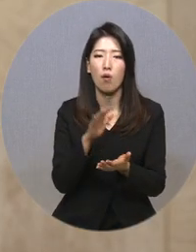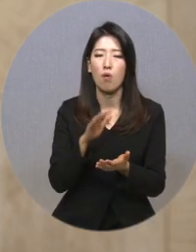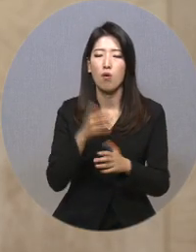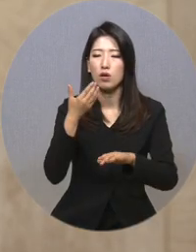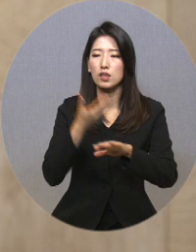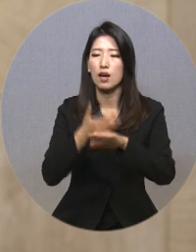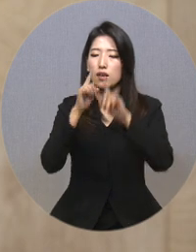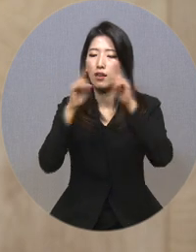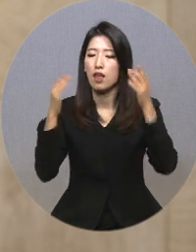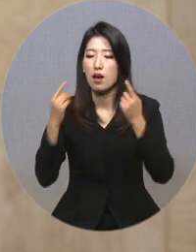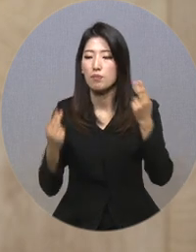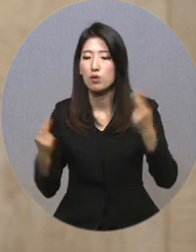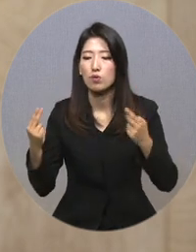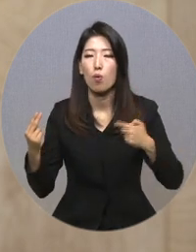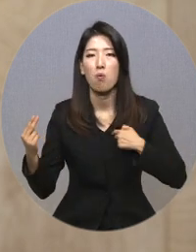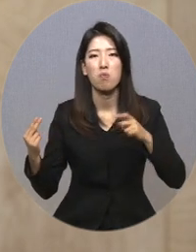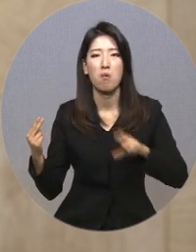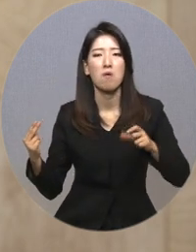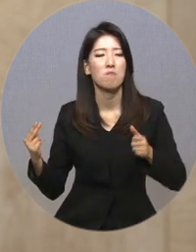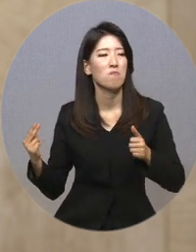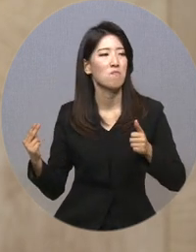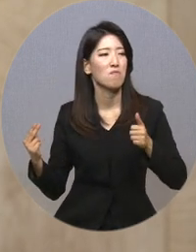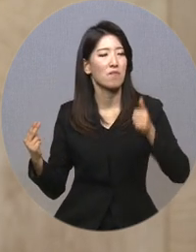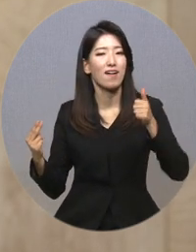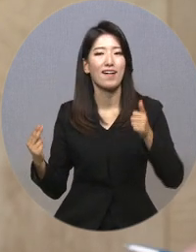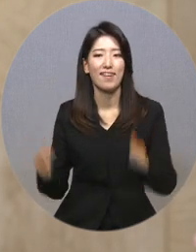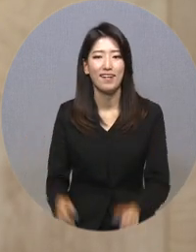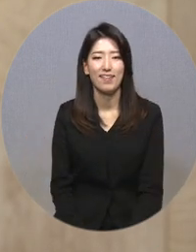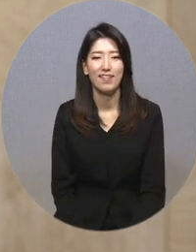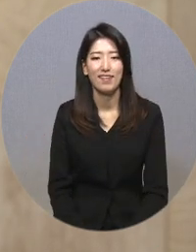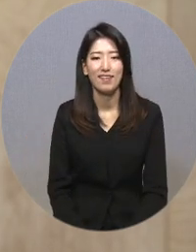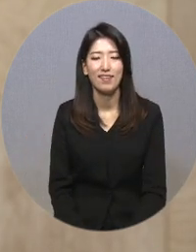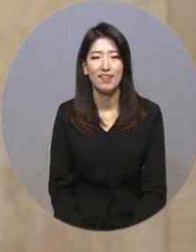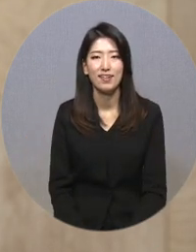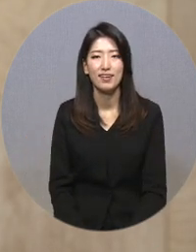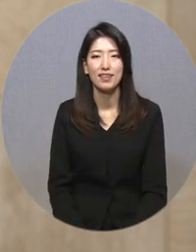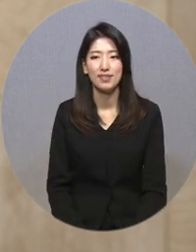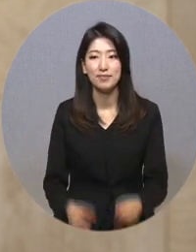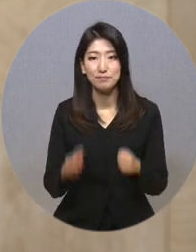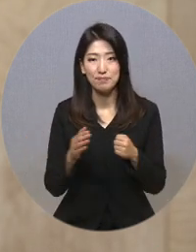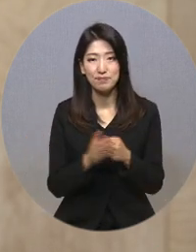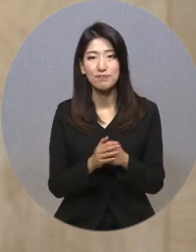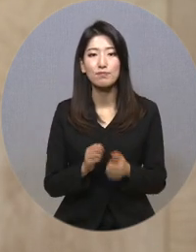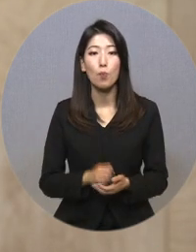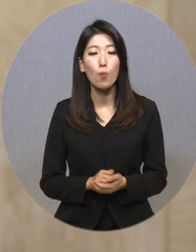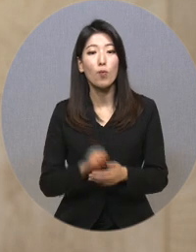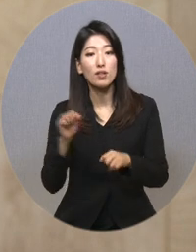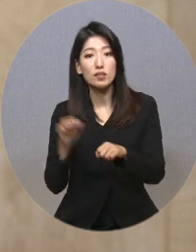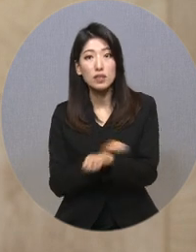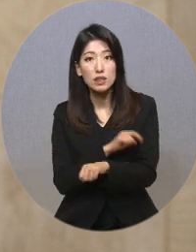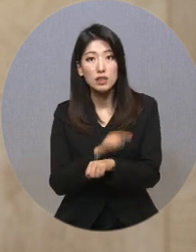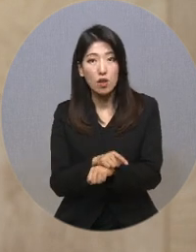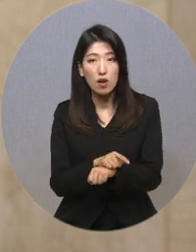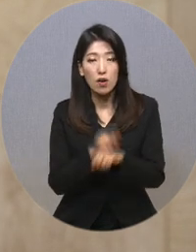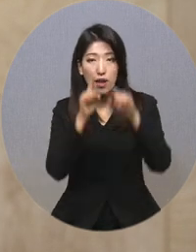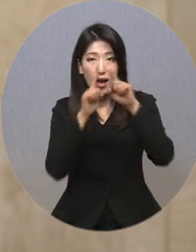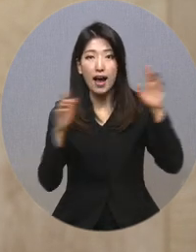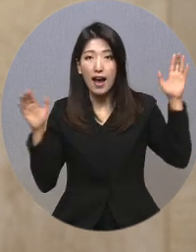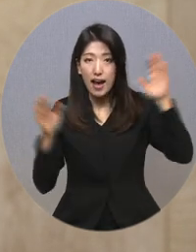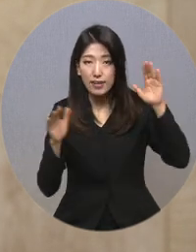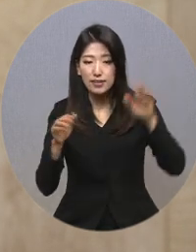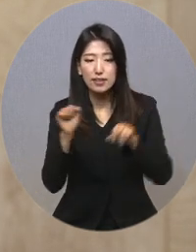대학들에 비교했을 때 좋아지고 있거든요. 그래서 저희는 오히려 이렇게 특성에 맞게 교육시켜주는